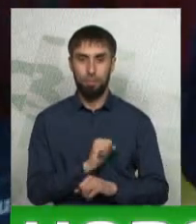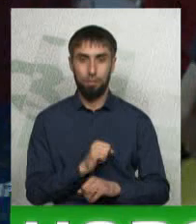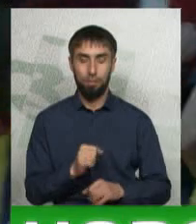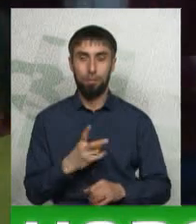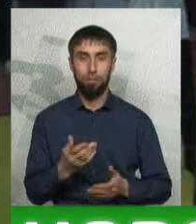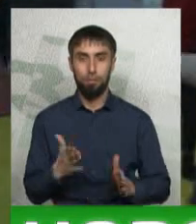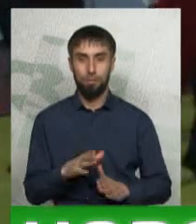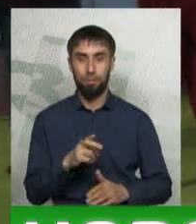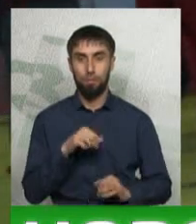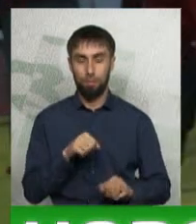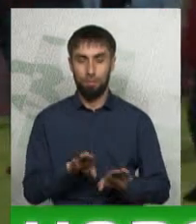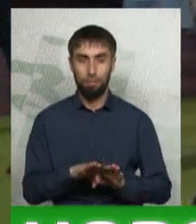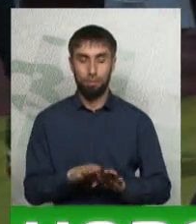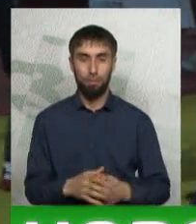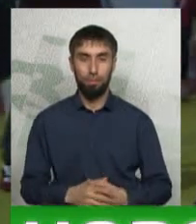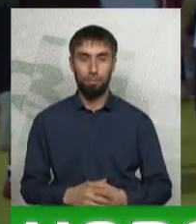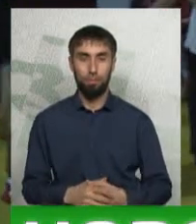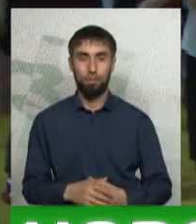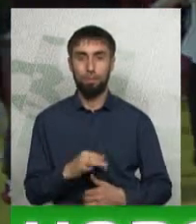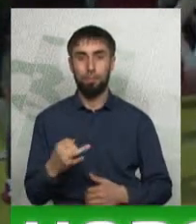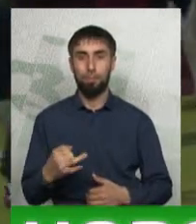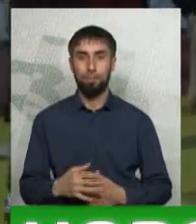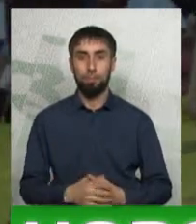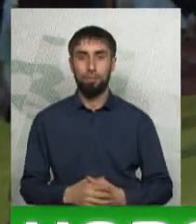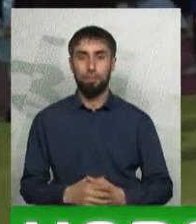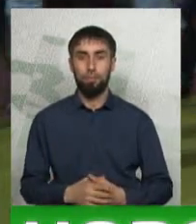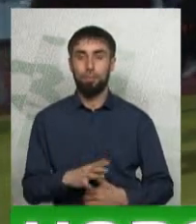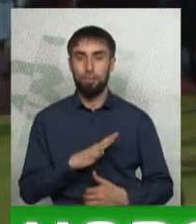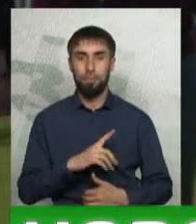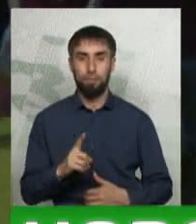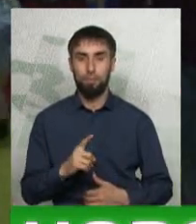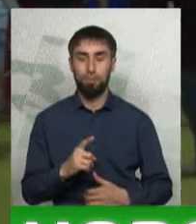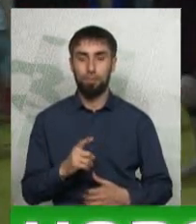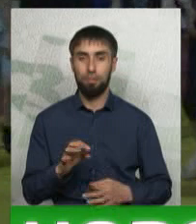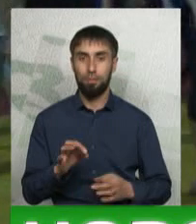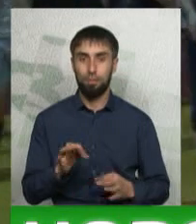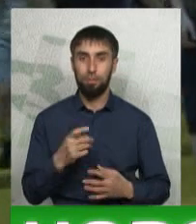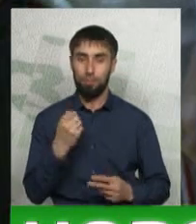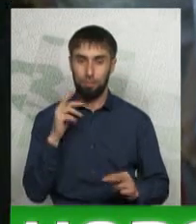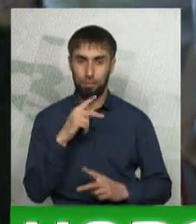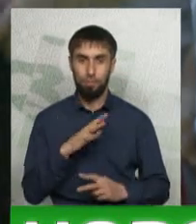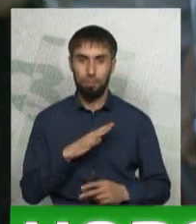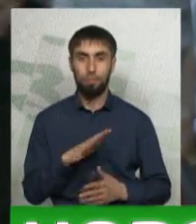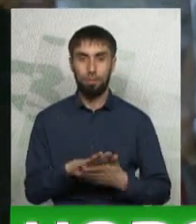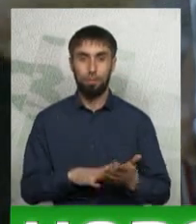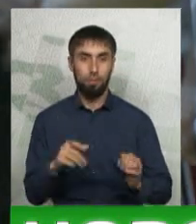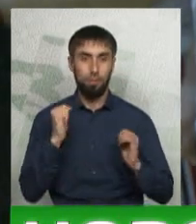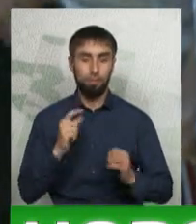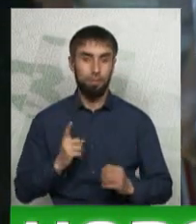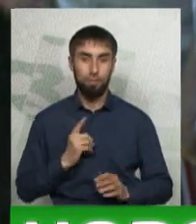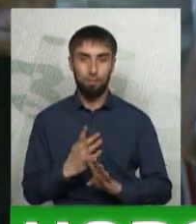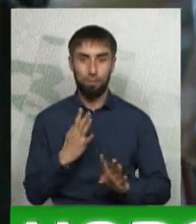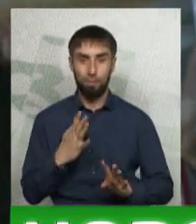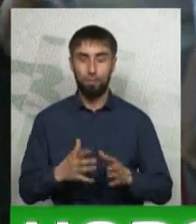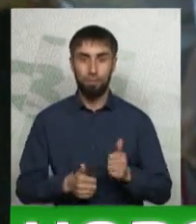не оставляю в стороне бокс. И бывает, что допускаю некоторые ошибки. Впереди спортсменов ждут